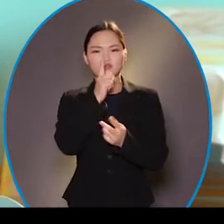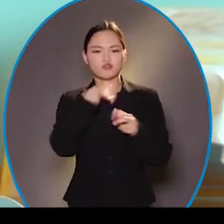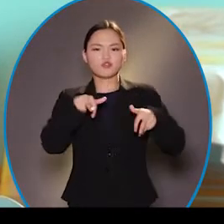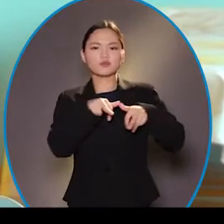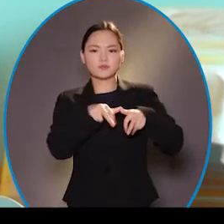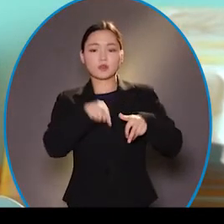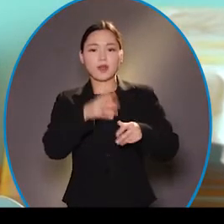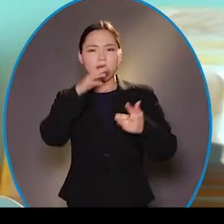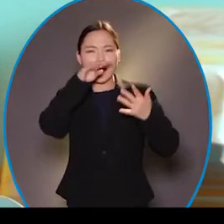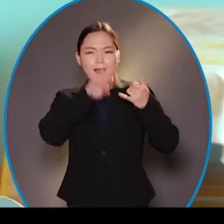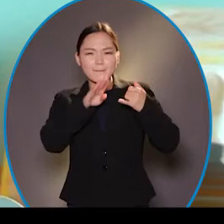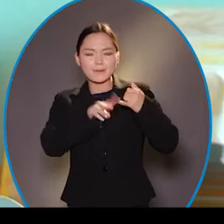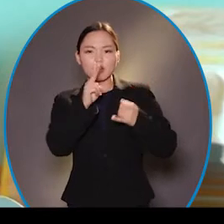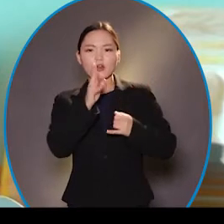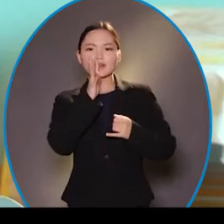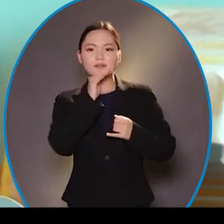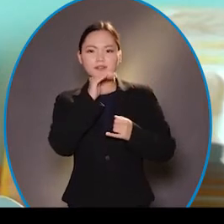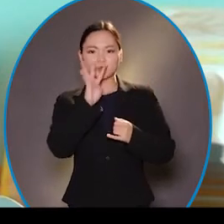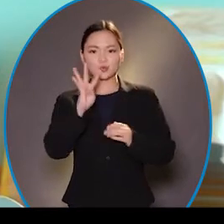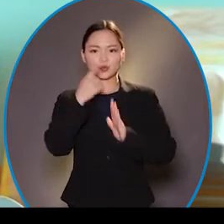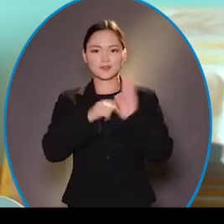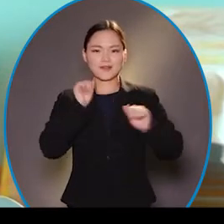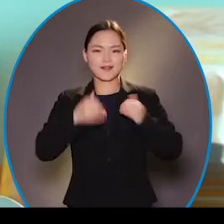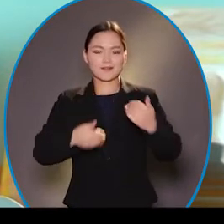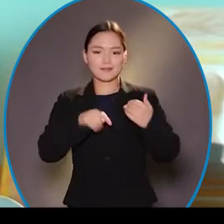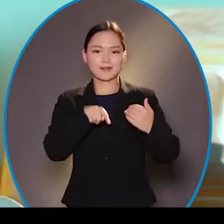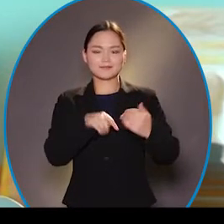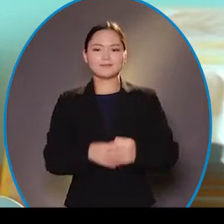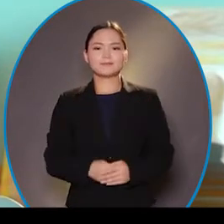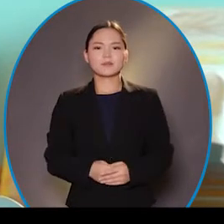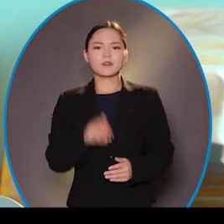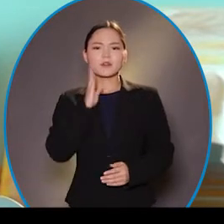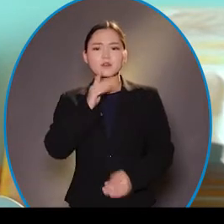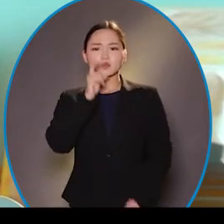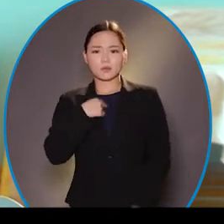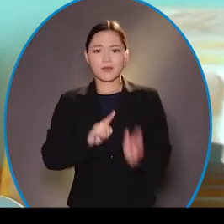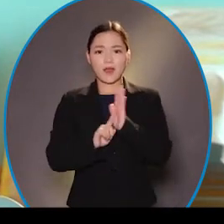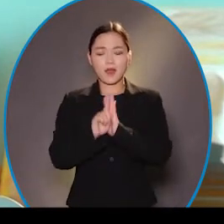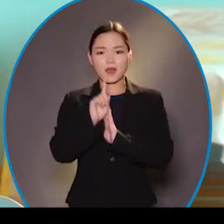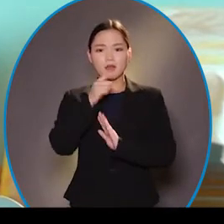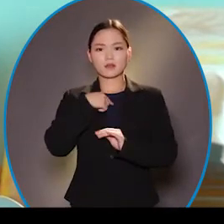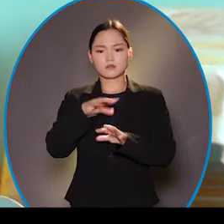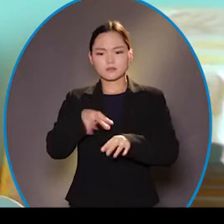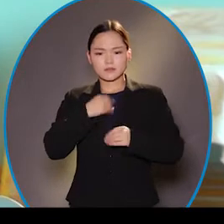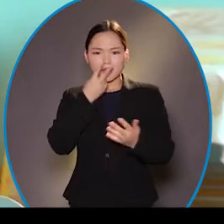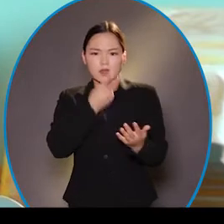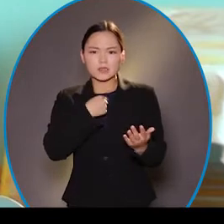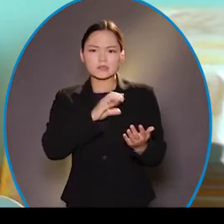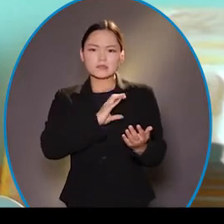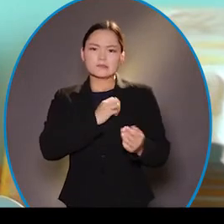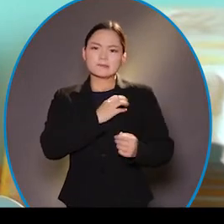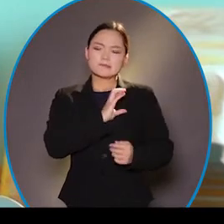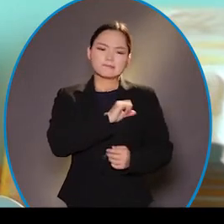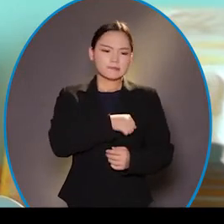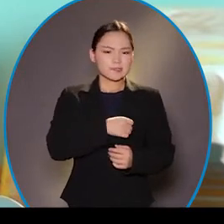бага 2 нас 4 сартай. Тэгээд яг ээж хүний хувьд бол яг энэ анхлаад юм байж бас сэтгэлээр унах тэр зүйлдээ